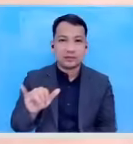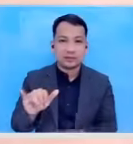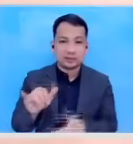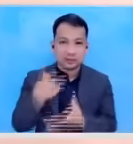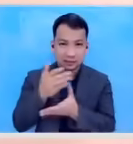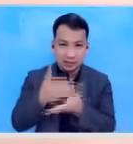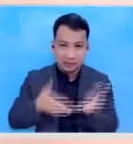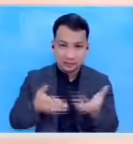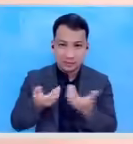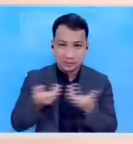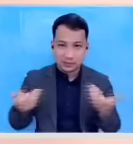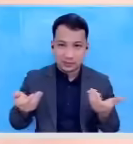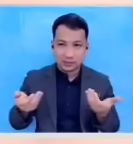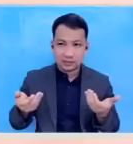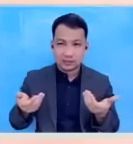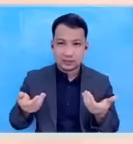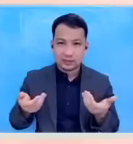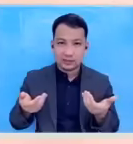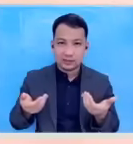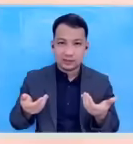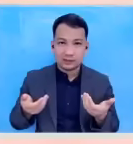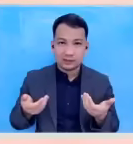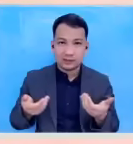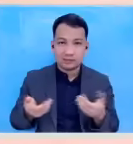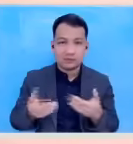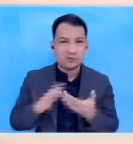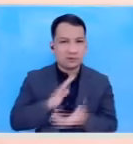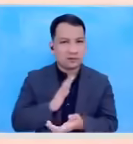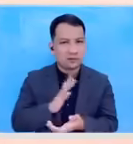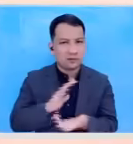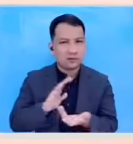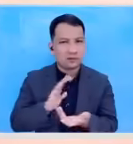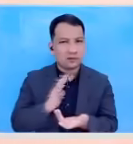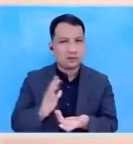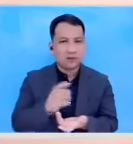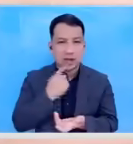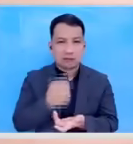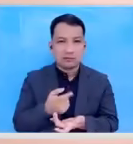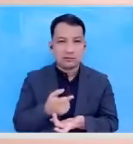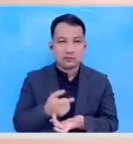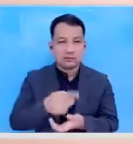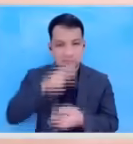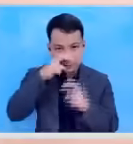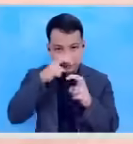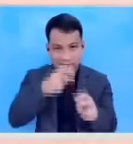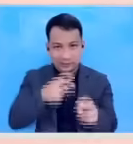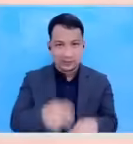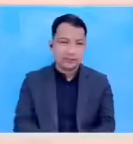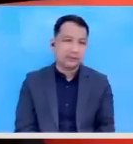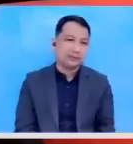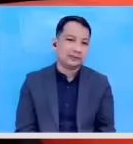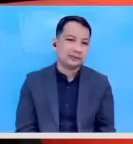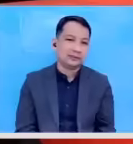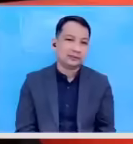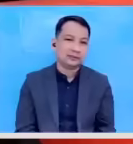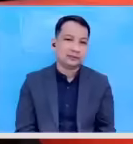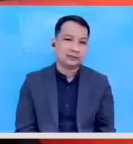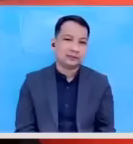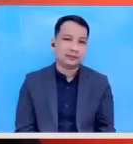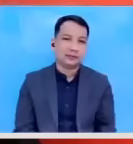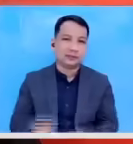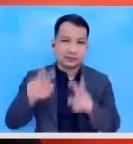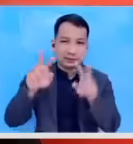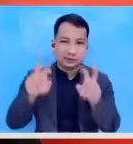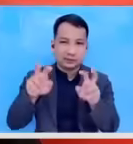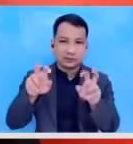hindi exclusive gentle. Siyempre, kung minsan kailangan lumabas din yung pangil. Yes. Okay. Meron nga ako nakitang quote before na sabi